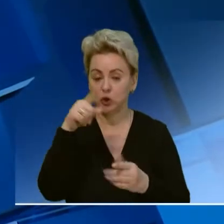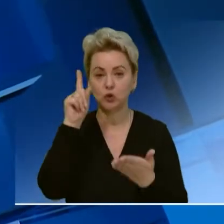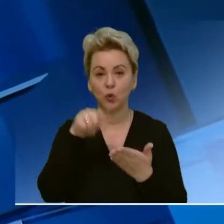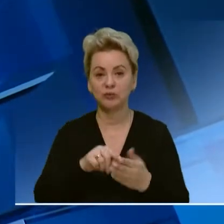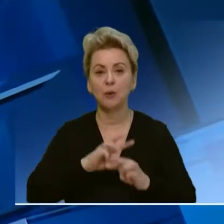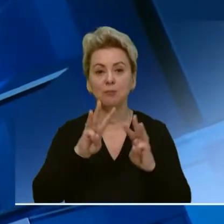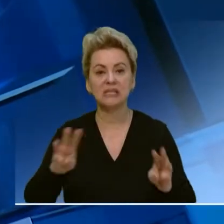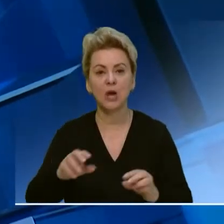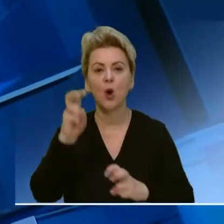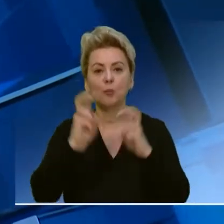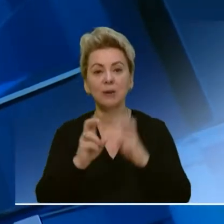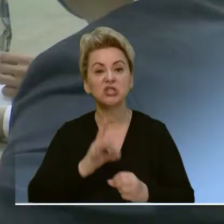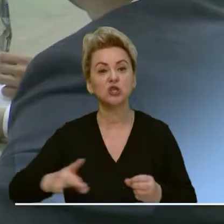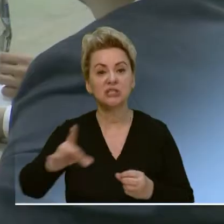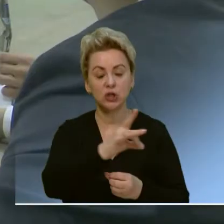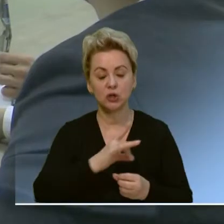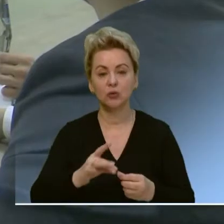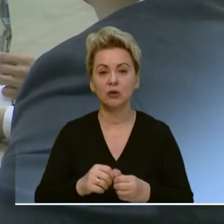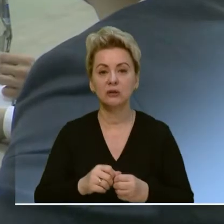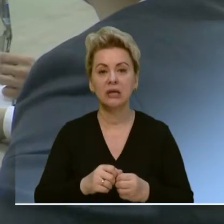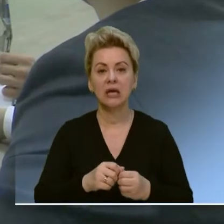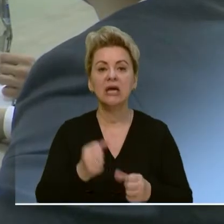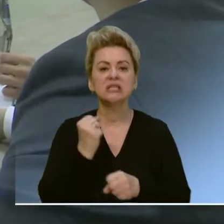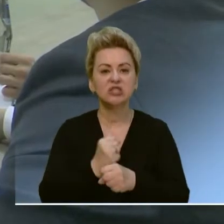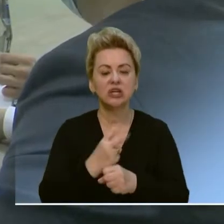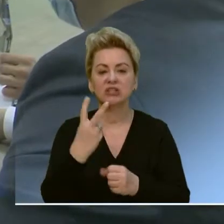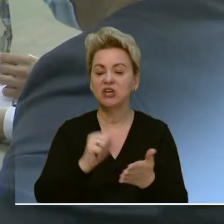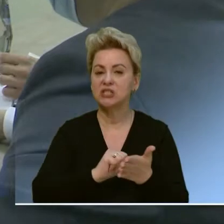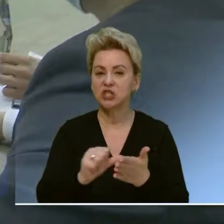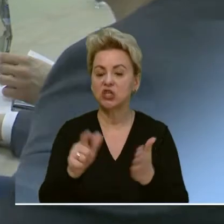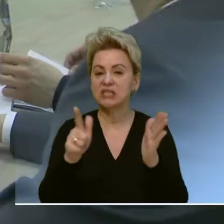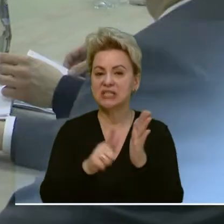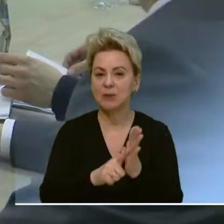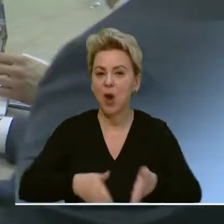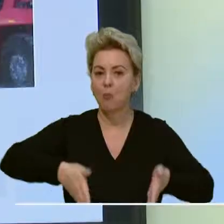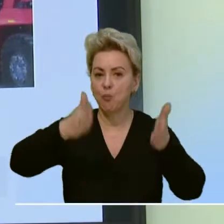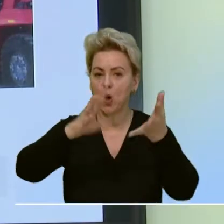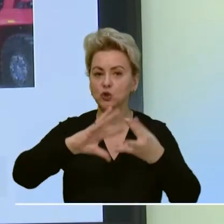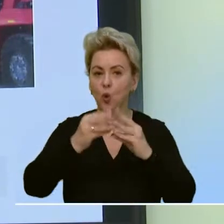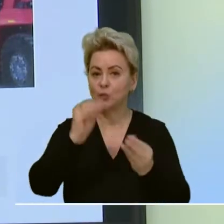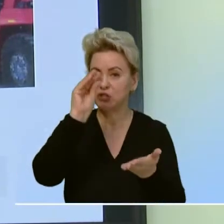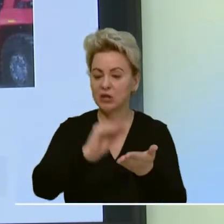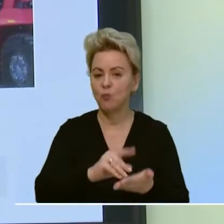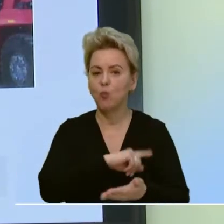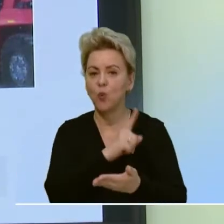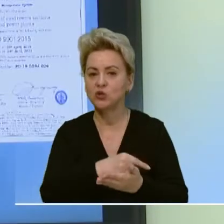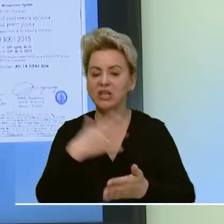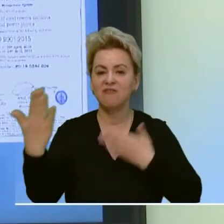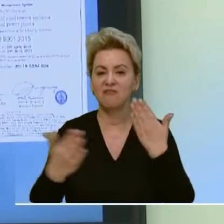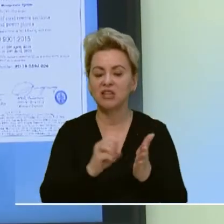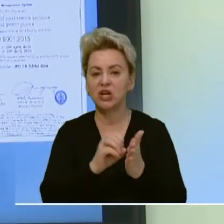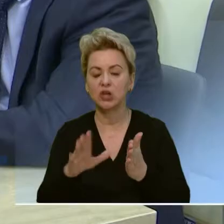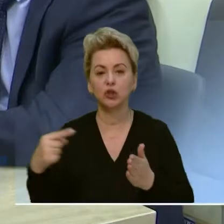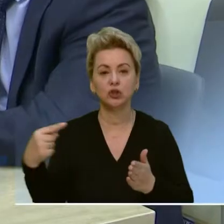убедился министр промышленности региона. Изготовлена 267-я башня общей установочной мощностью